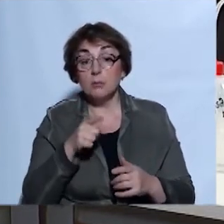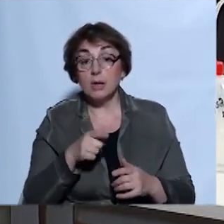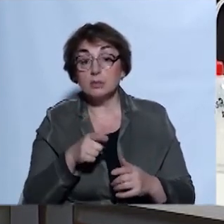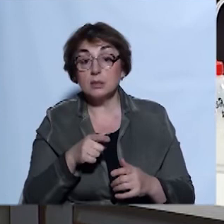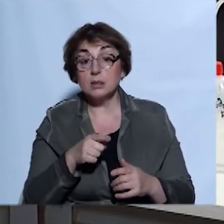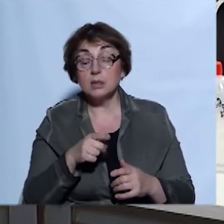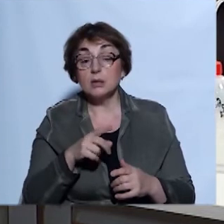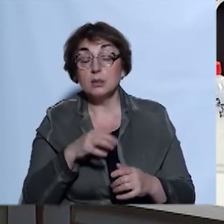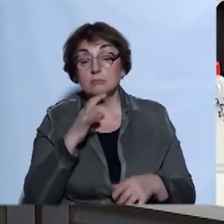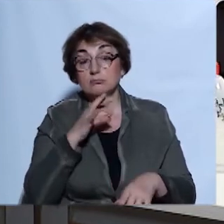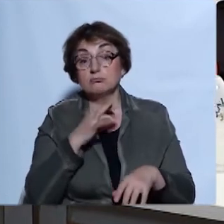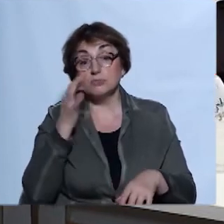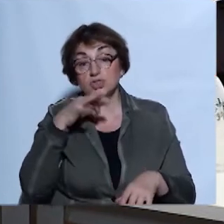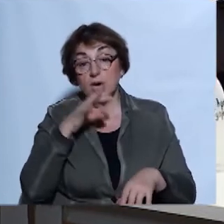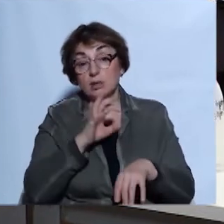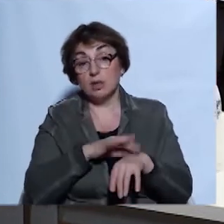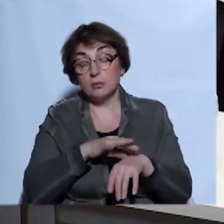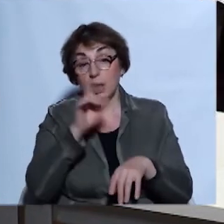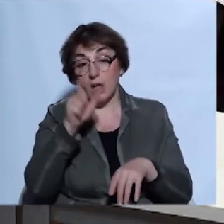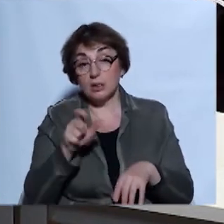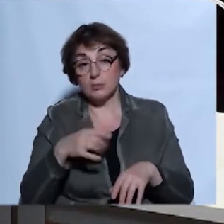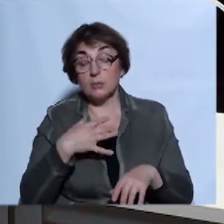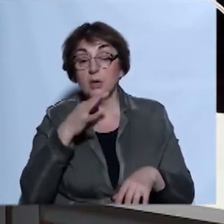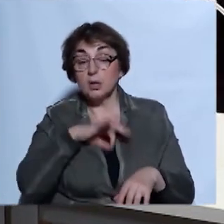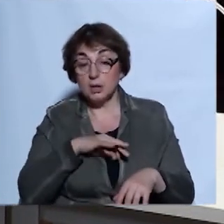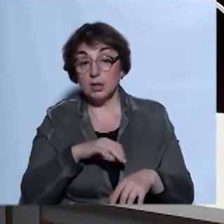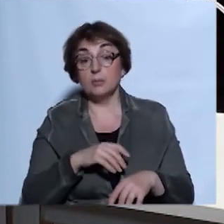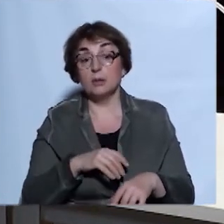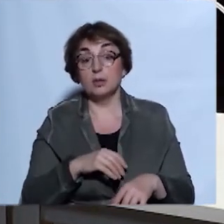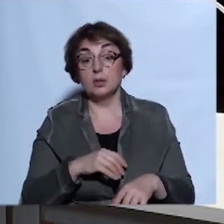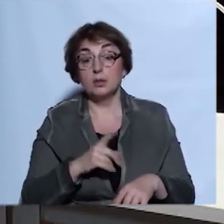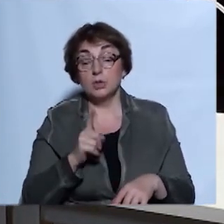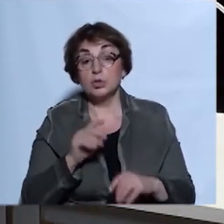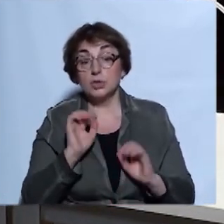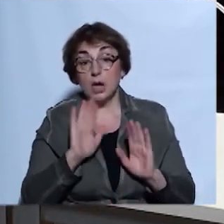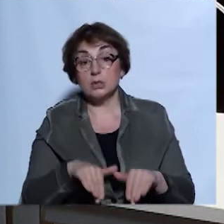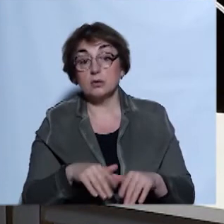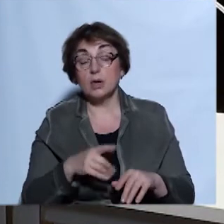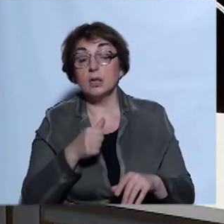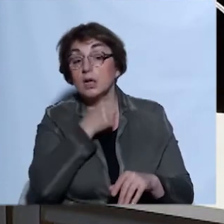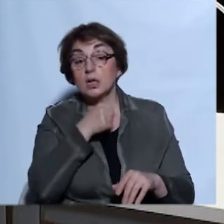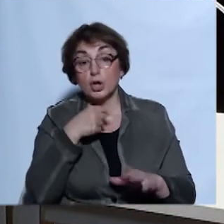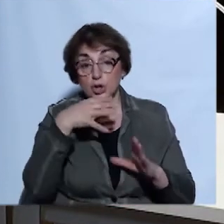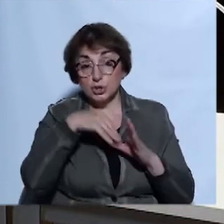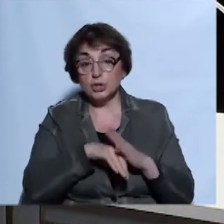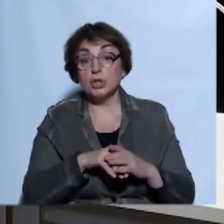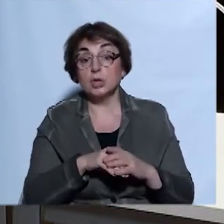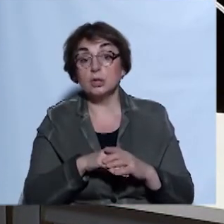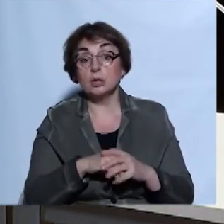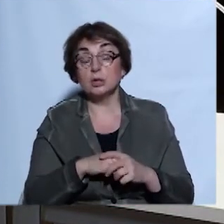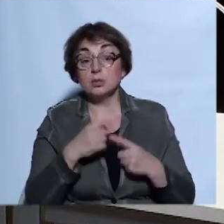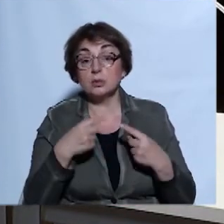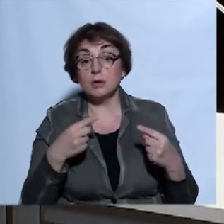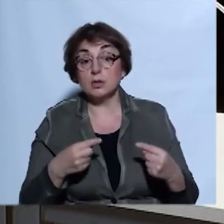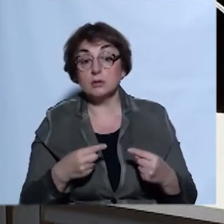იყენებენ ძალიან ხშირად და გარდა ამისა ის შედის ხილის შედგენილობაში და სხვადასხვა